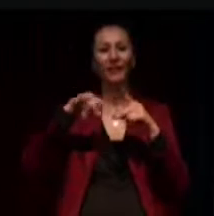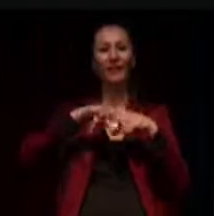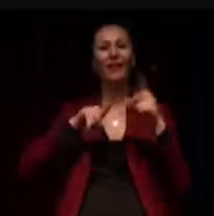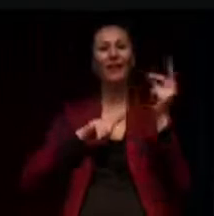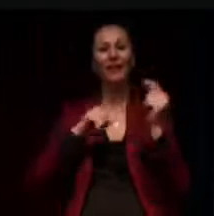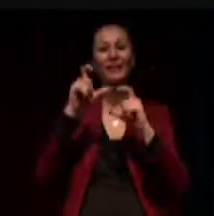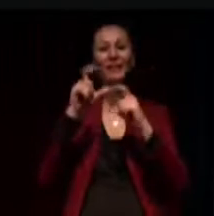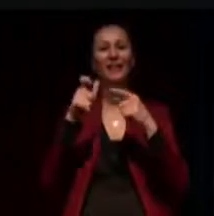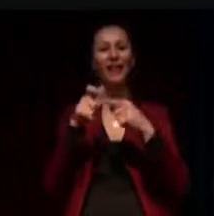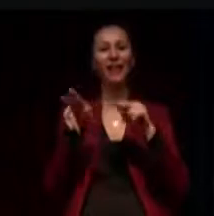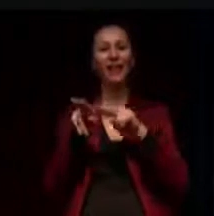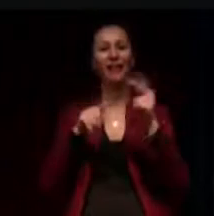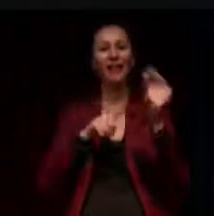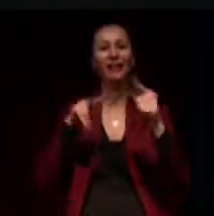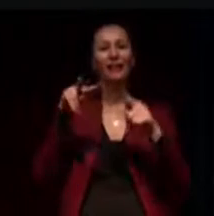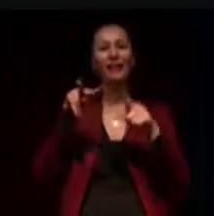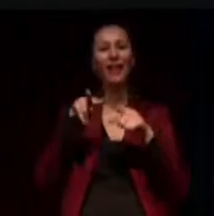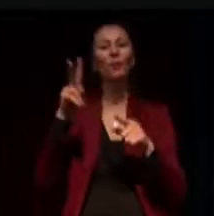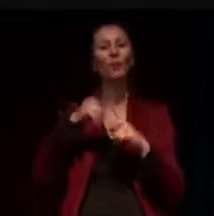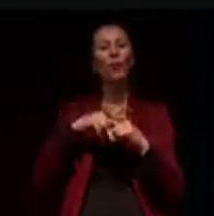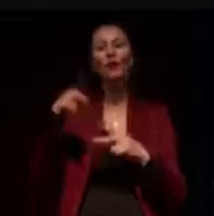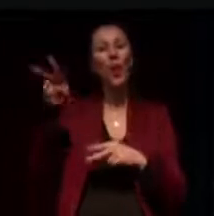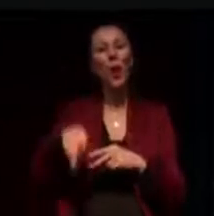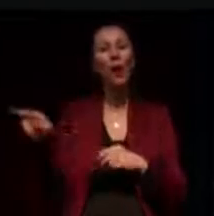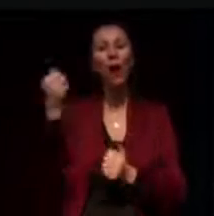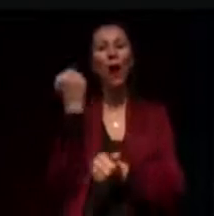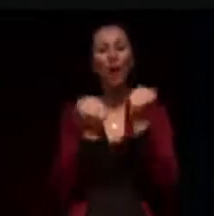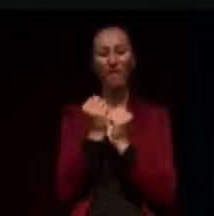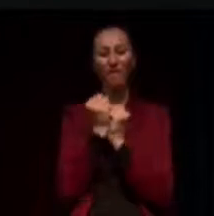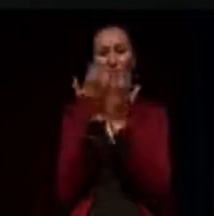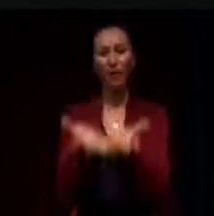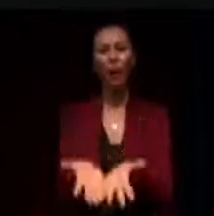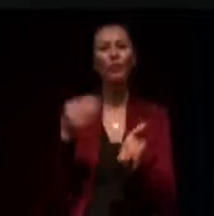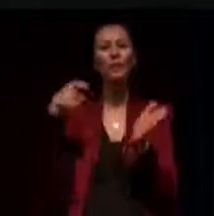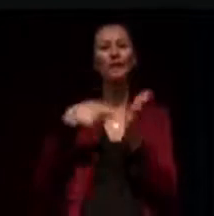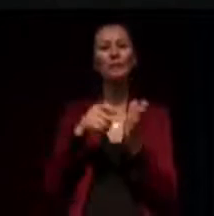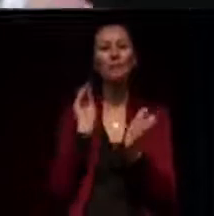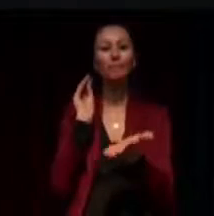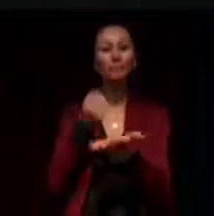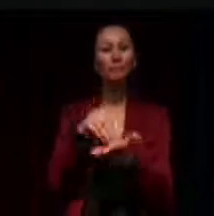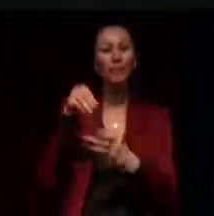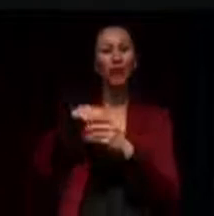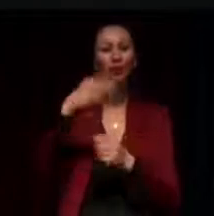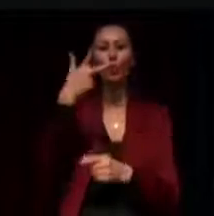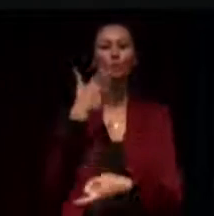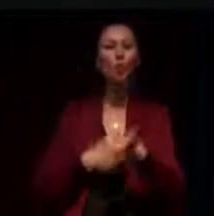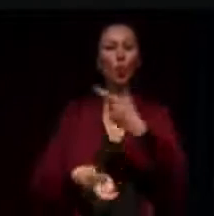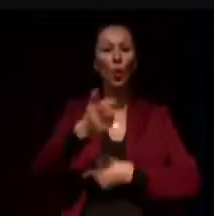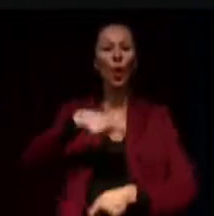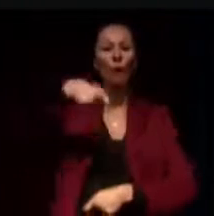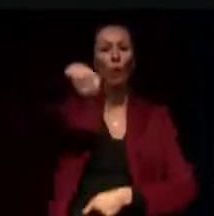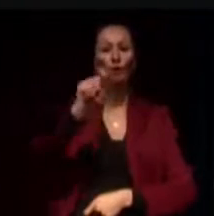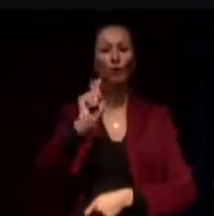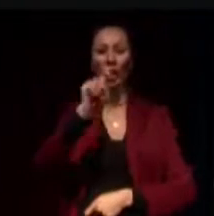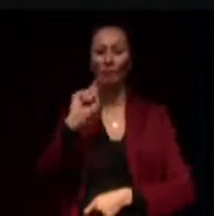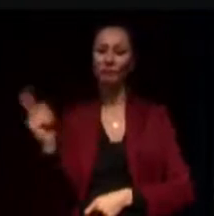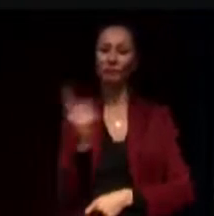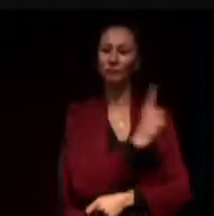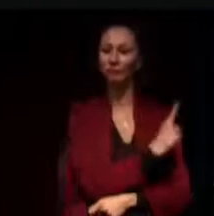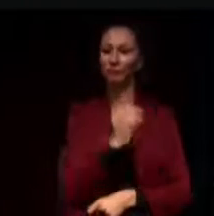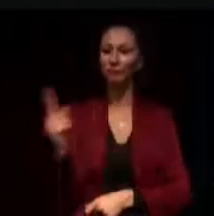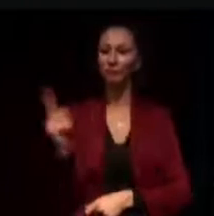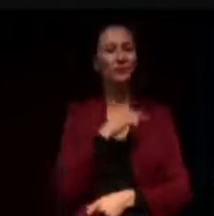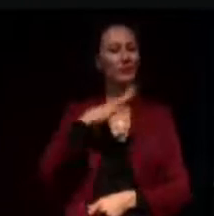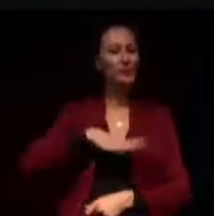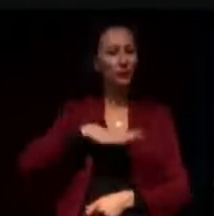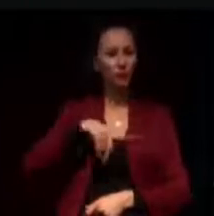arabalı vapur sayımızı sefer sıklığını arttırarak vatandaşın beklemeden üç kuyulardan Bostanlı'ya, Bostanlı'dan üç kuyulara geçmesini